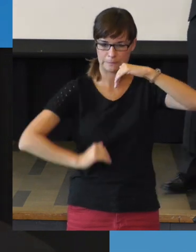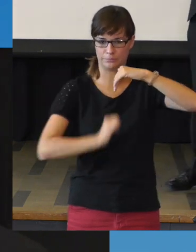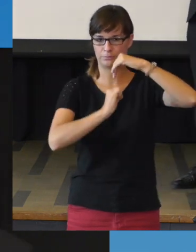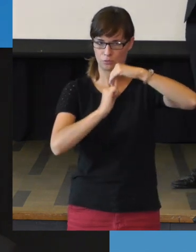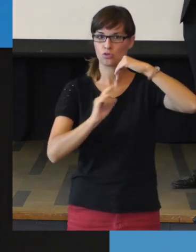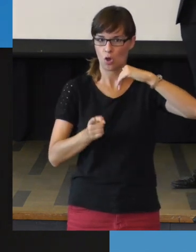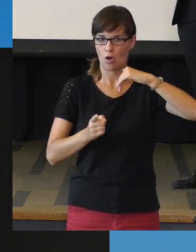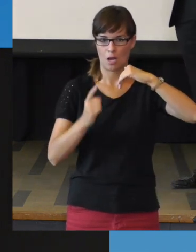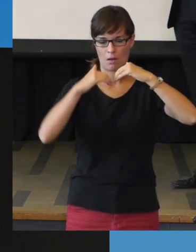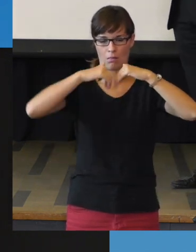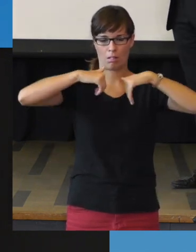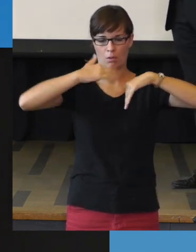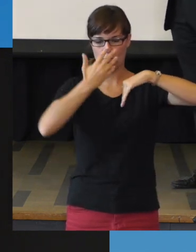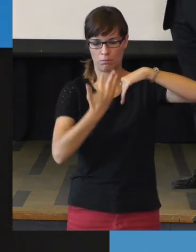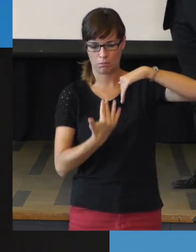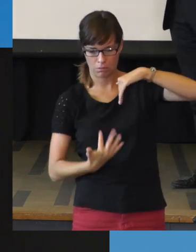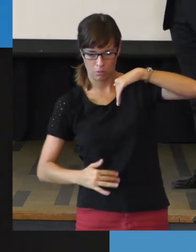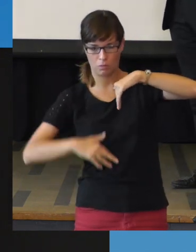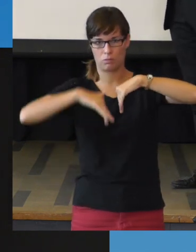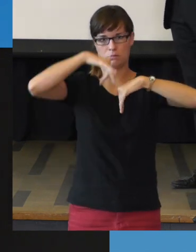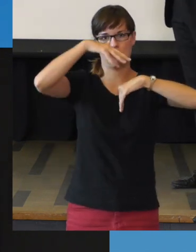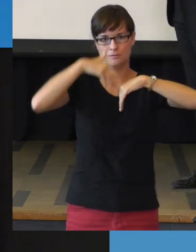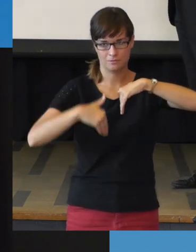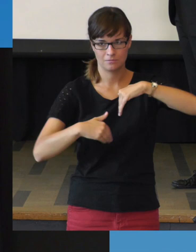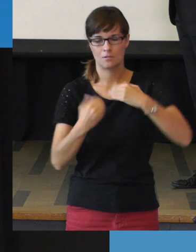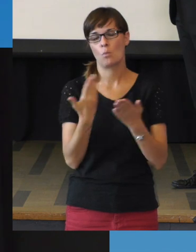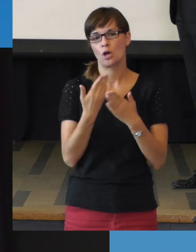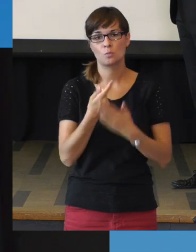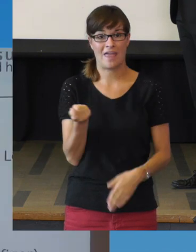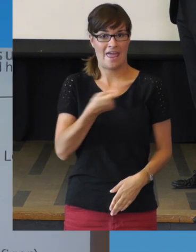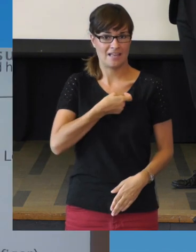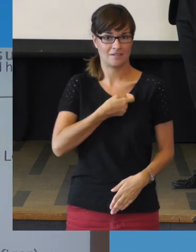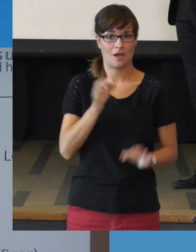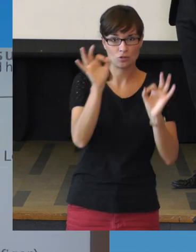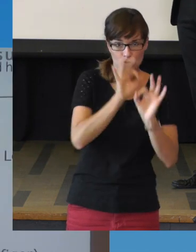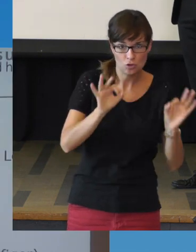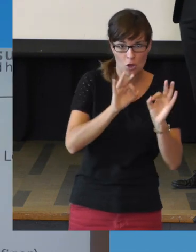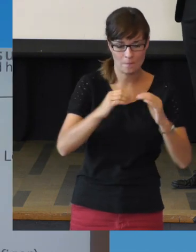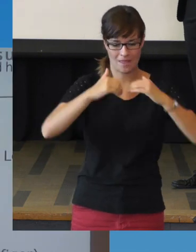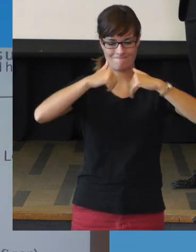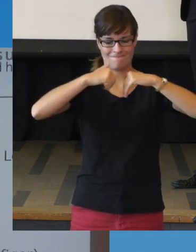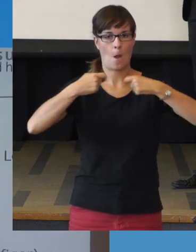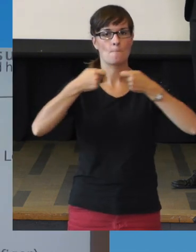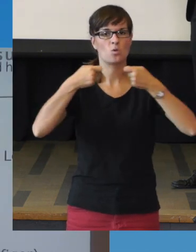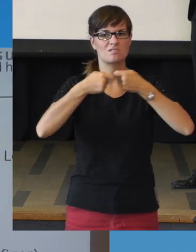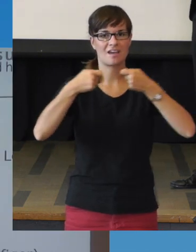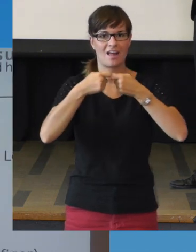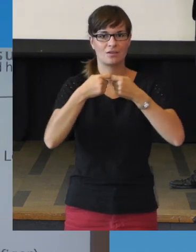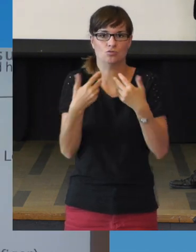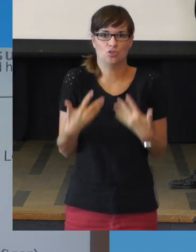oder aber nach einem großen Herzinfarkt, dass der Herzmuskel nicht mehr funktioniert. Das ist die sogenannte sekundäre Herzklappen-